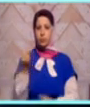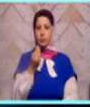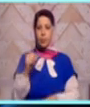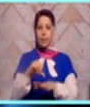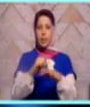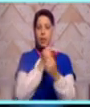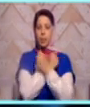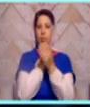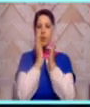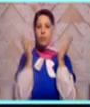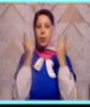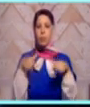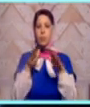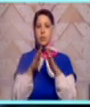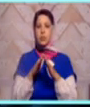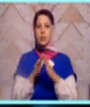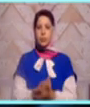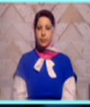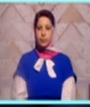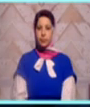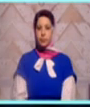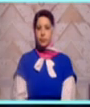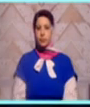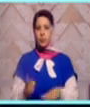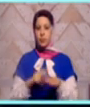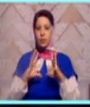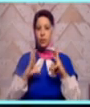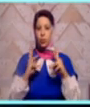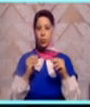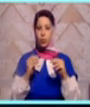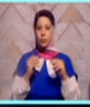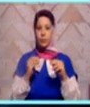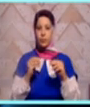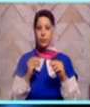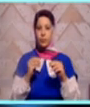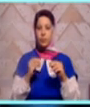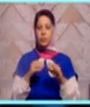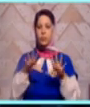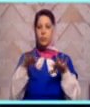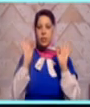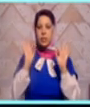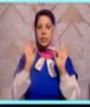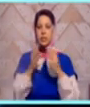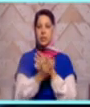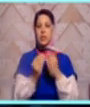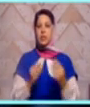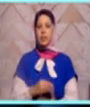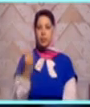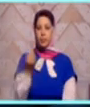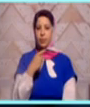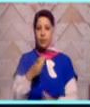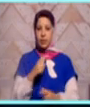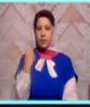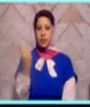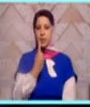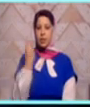وكذلك يعني بيتم طبعا تطوير أو إحلال وتجديد طبعا الطريق الدائري ويمكن اللي